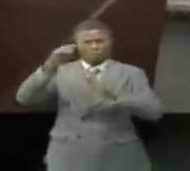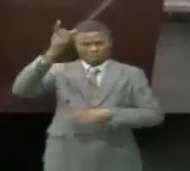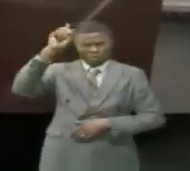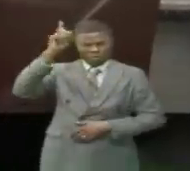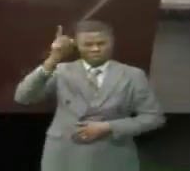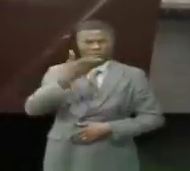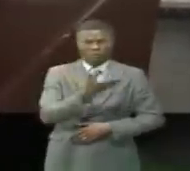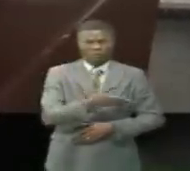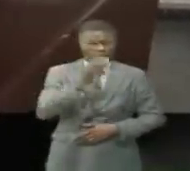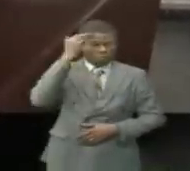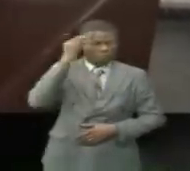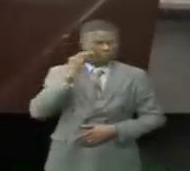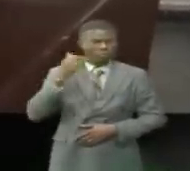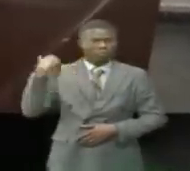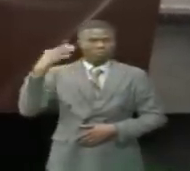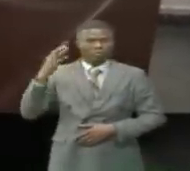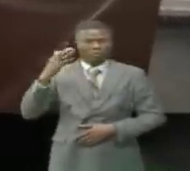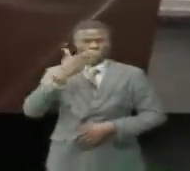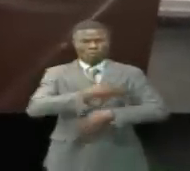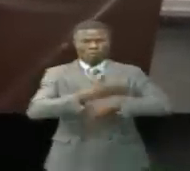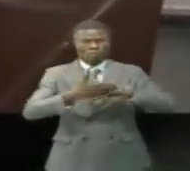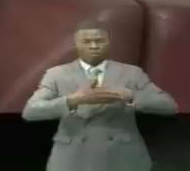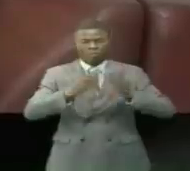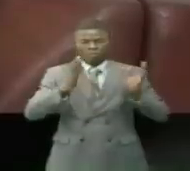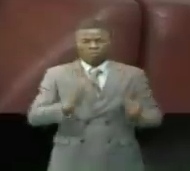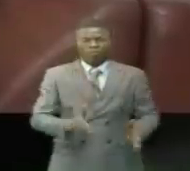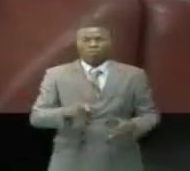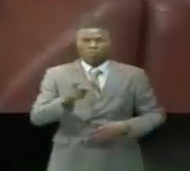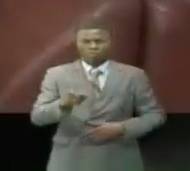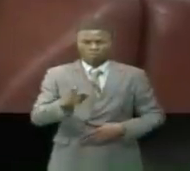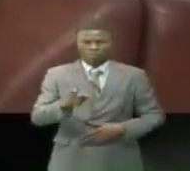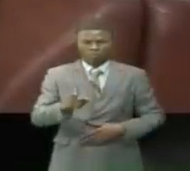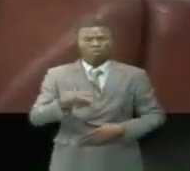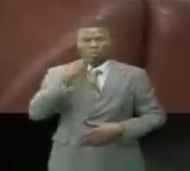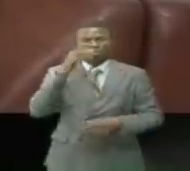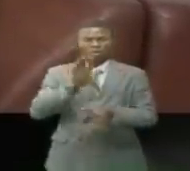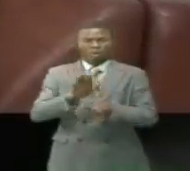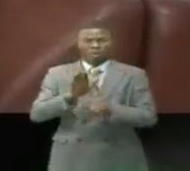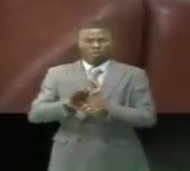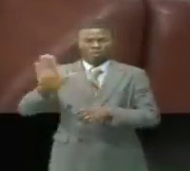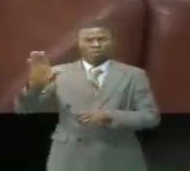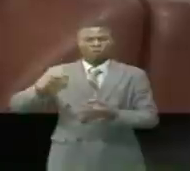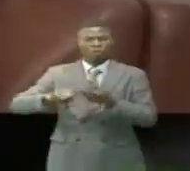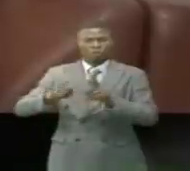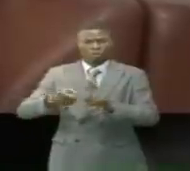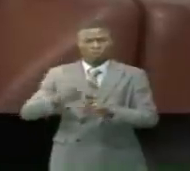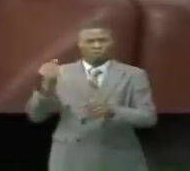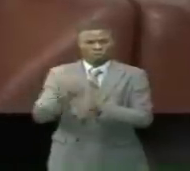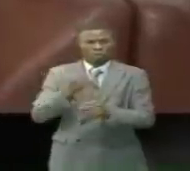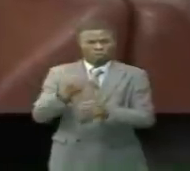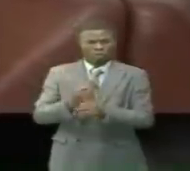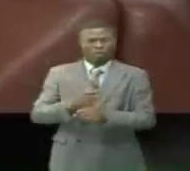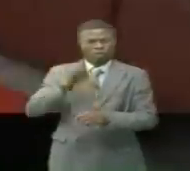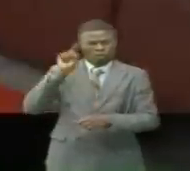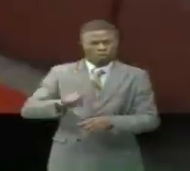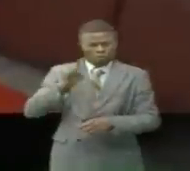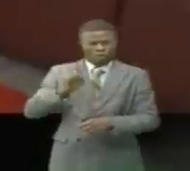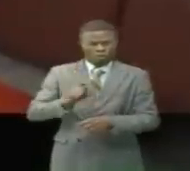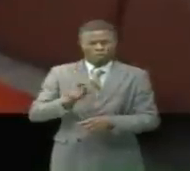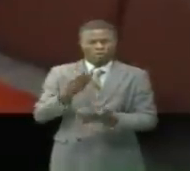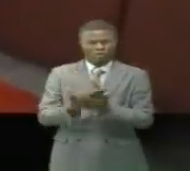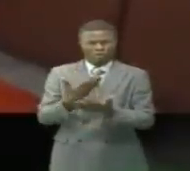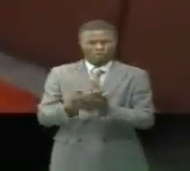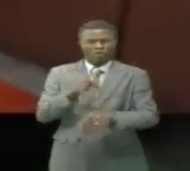côté, le ministre d'État des ITP, Alexis Bissaromouvouni, a insisté auprès de son hôte que les travaux soient exécutés dans les